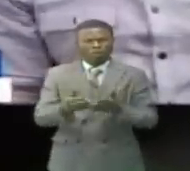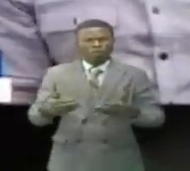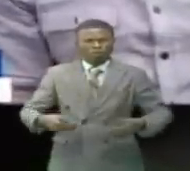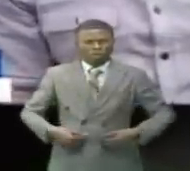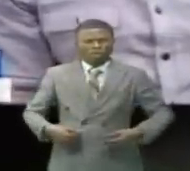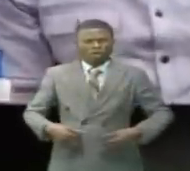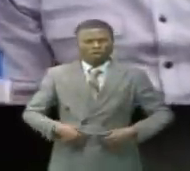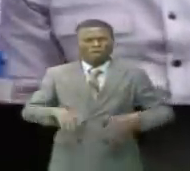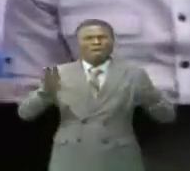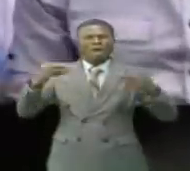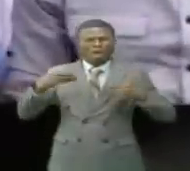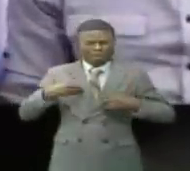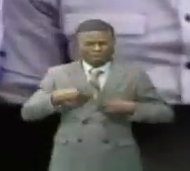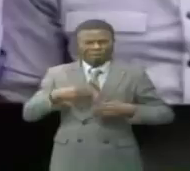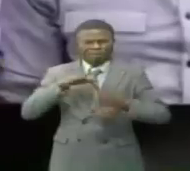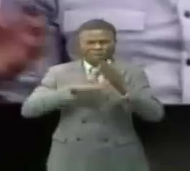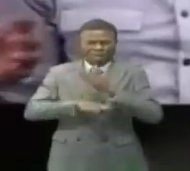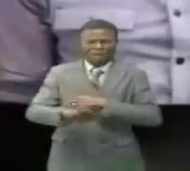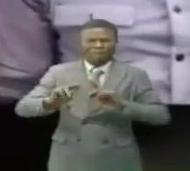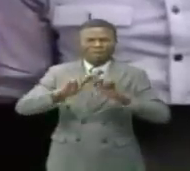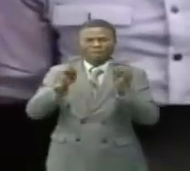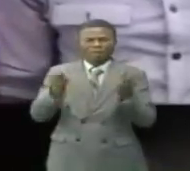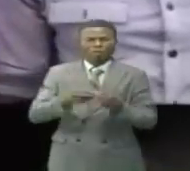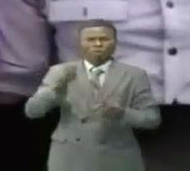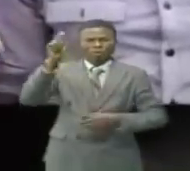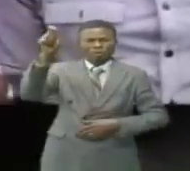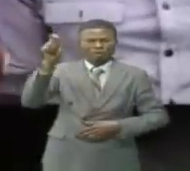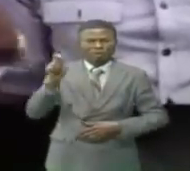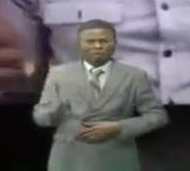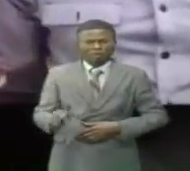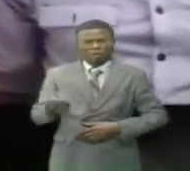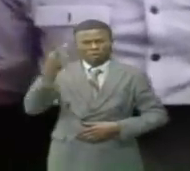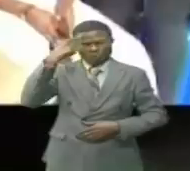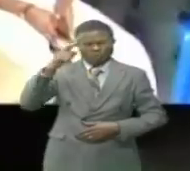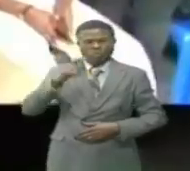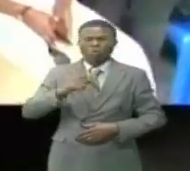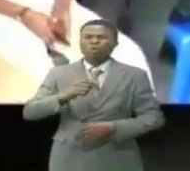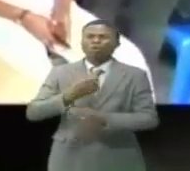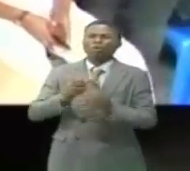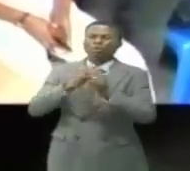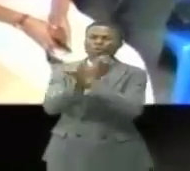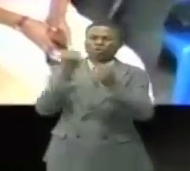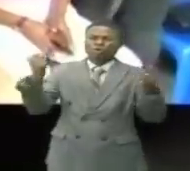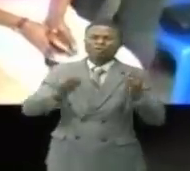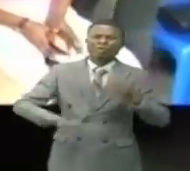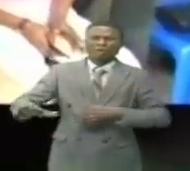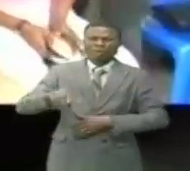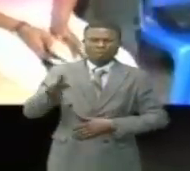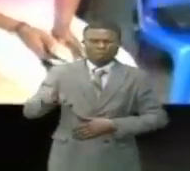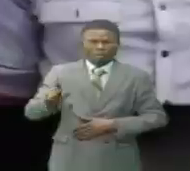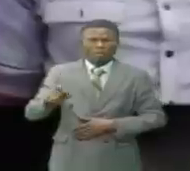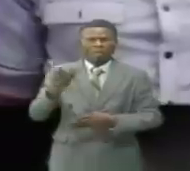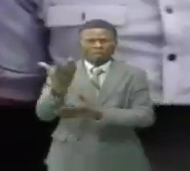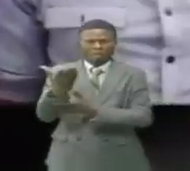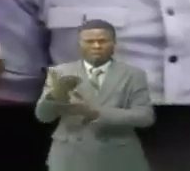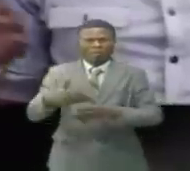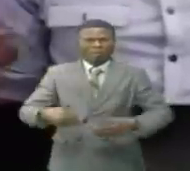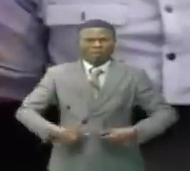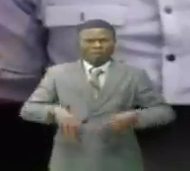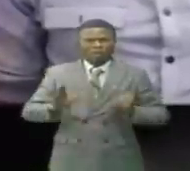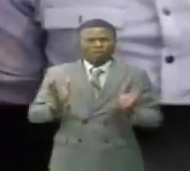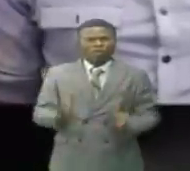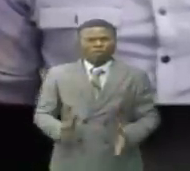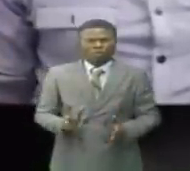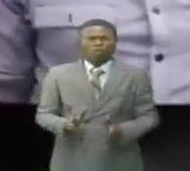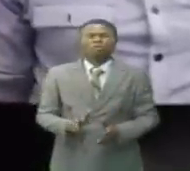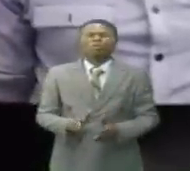un message. Je travaille avec nous, les faux temps, les gérants de la base devant envoyer le message. Le ministre du chef de l'État appelé la jeunesse congolaise à